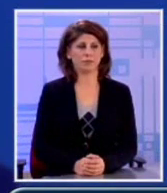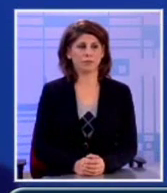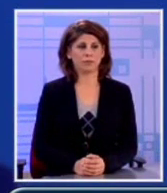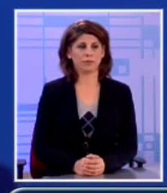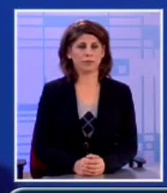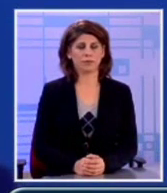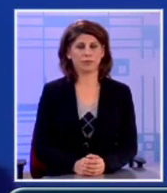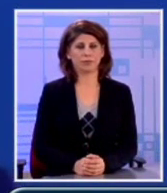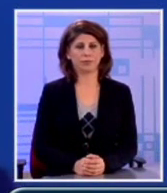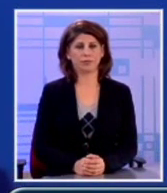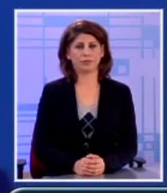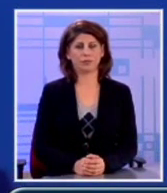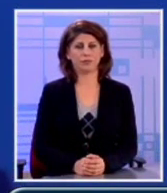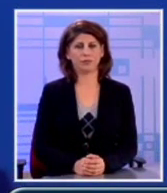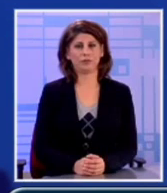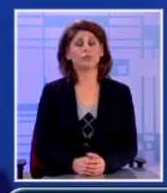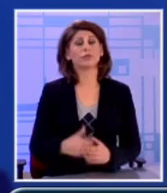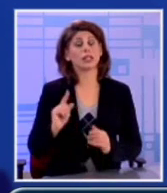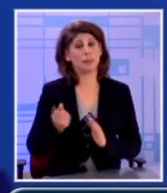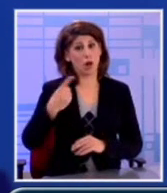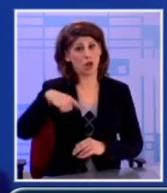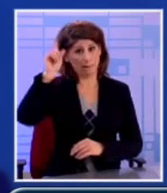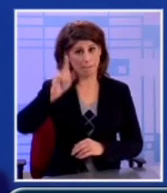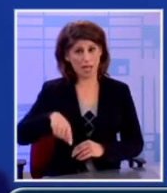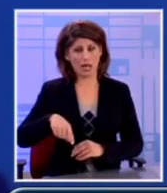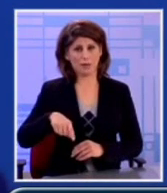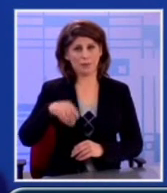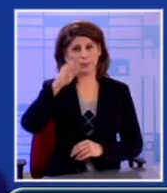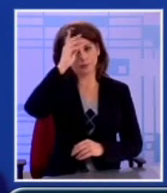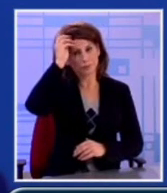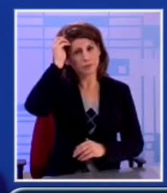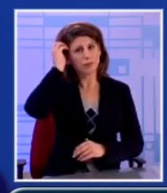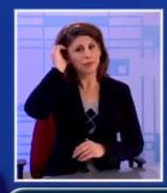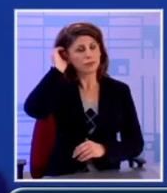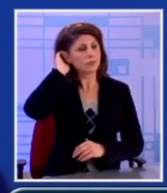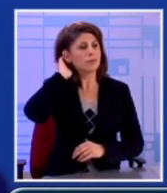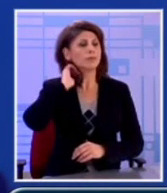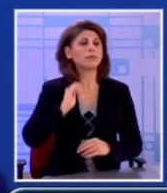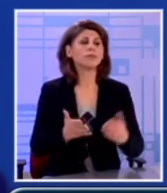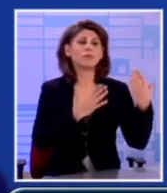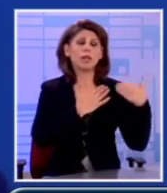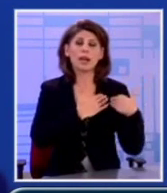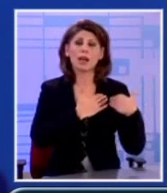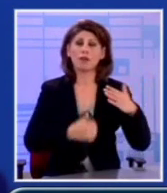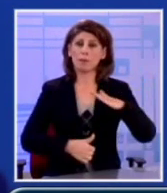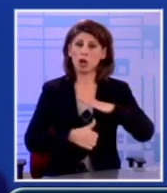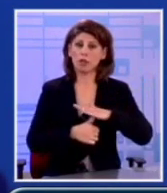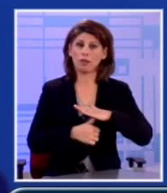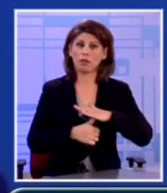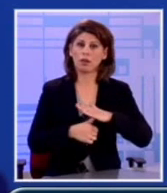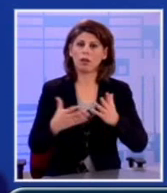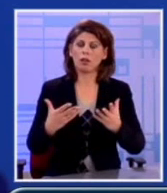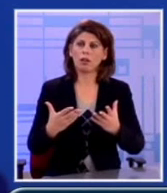Υπήρξε την πρώτη μέρα της εκ μέρους μου ανάληψης της Προεδρίας μία